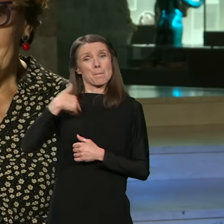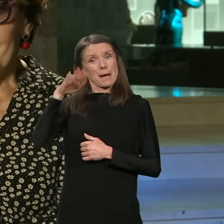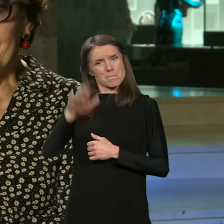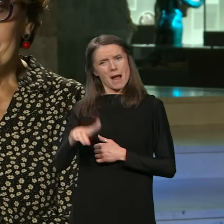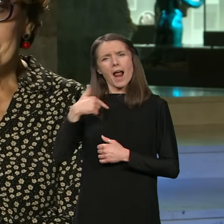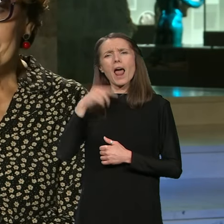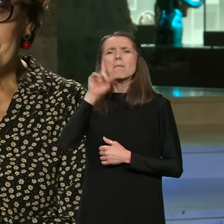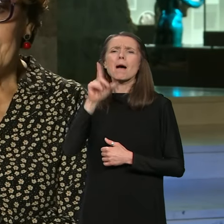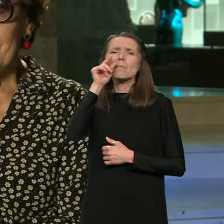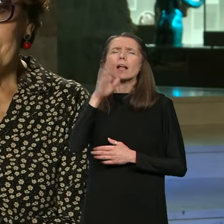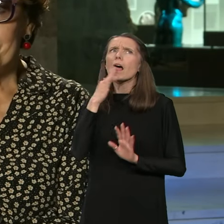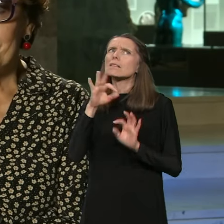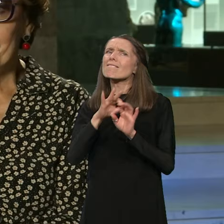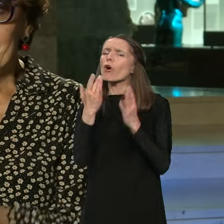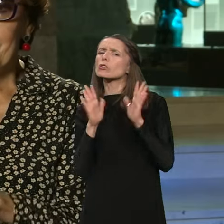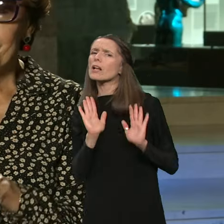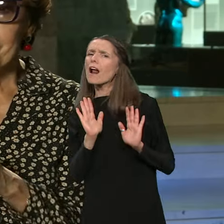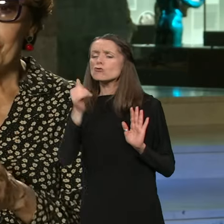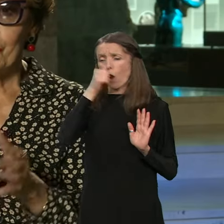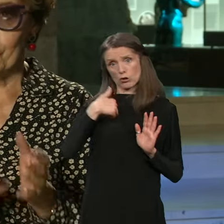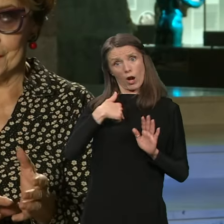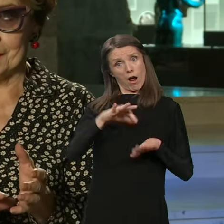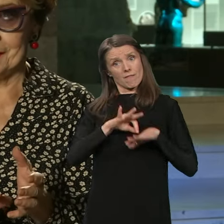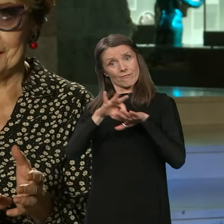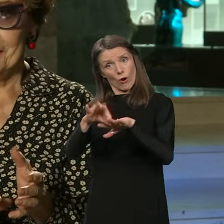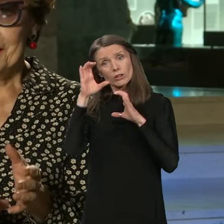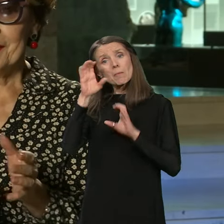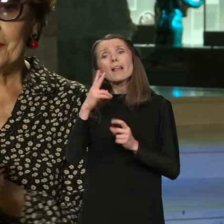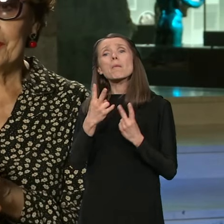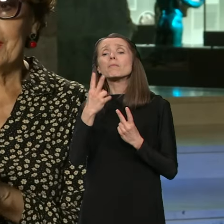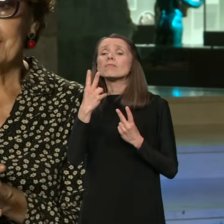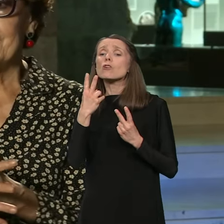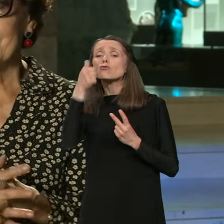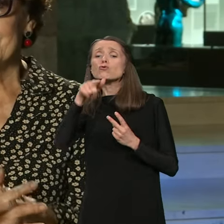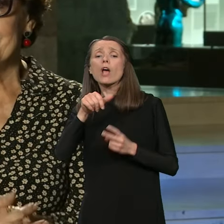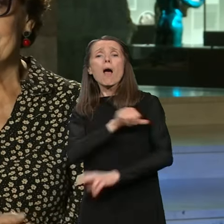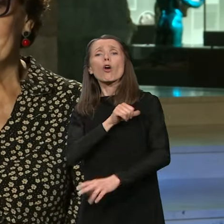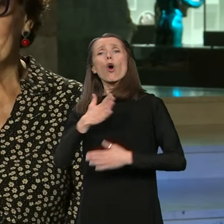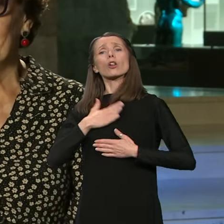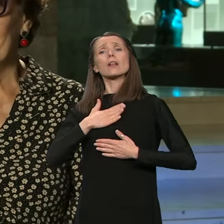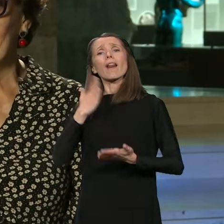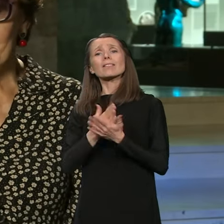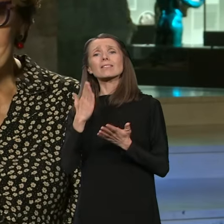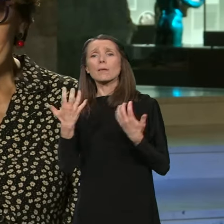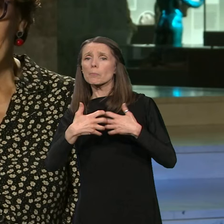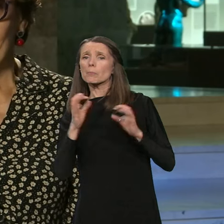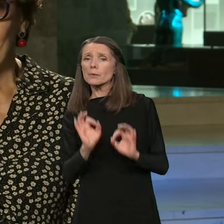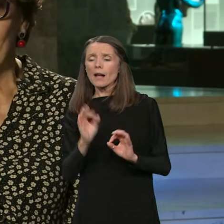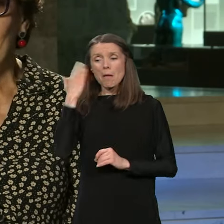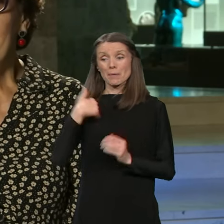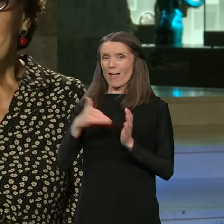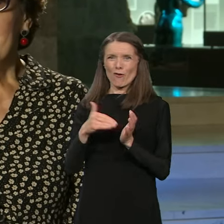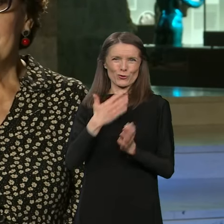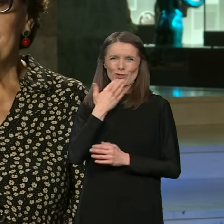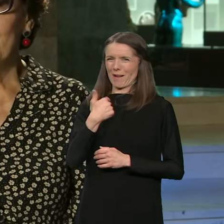tome, mislim, šta je prikladno za moj uzrast. Tako da, kada sam, još nisam išla u